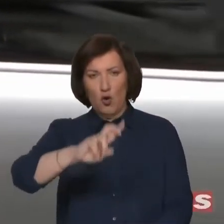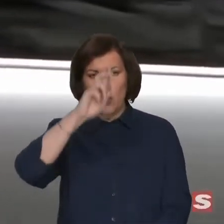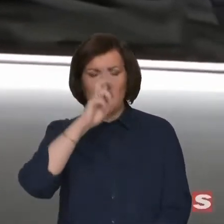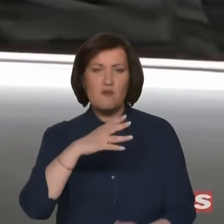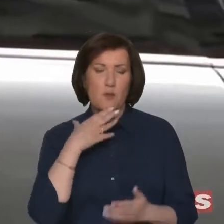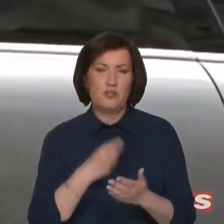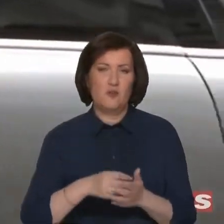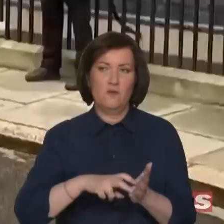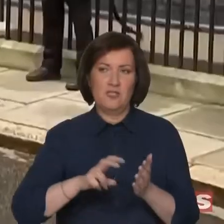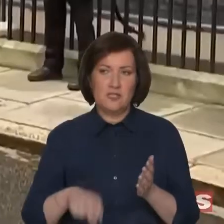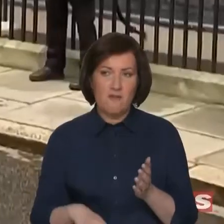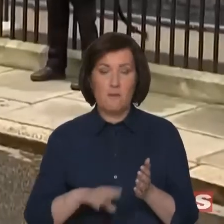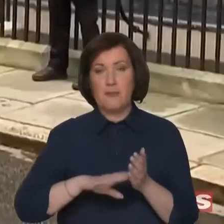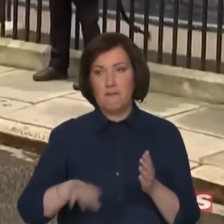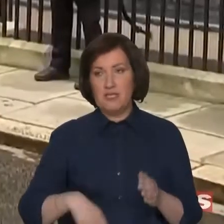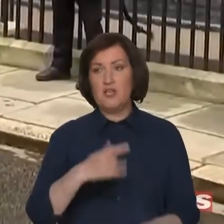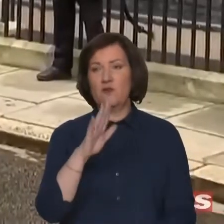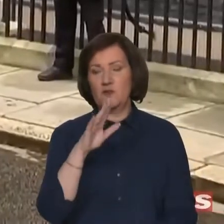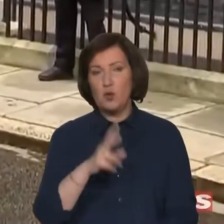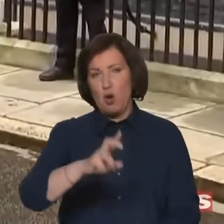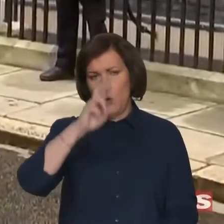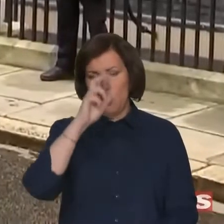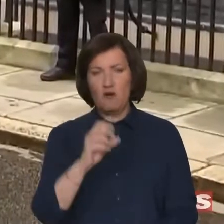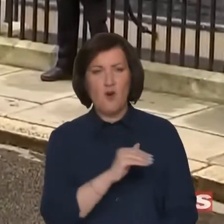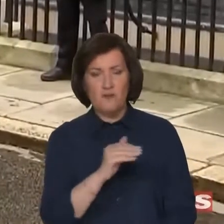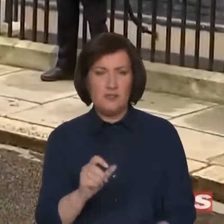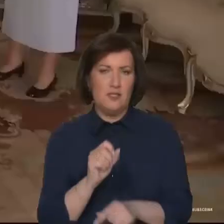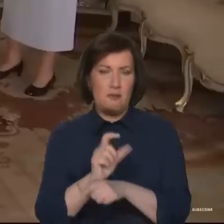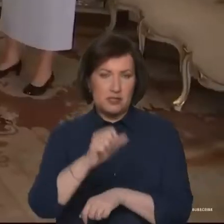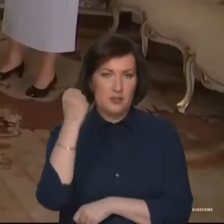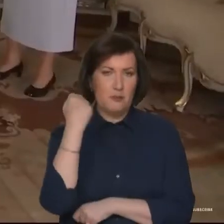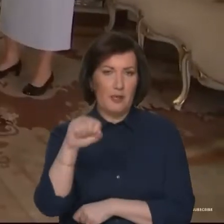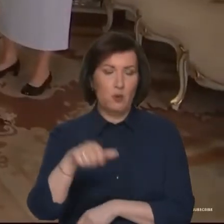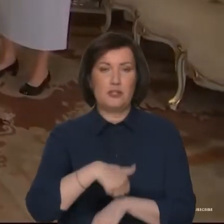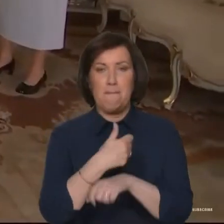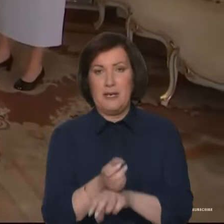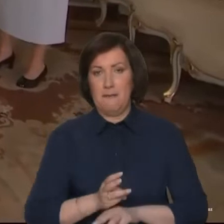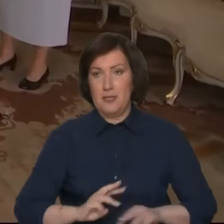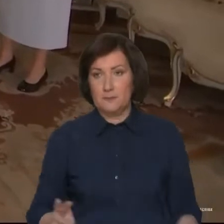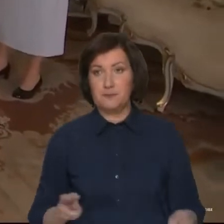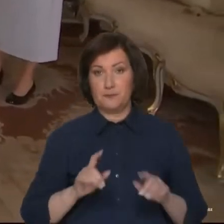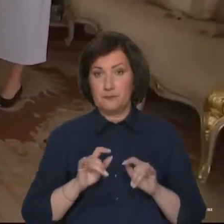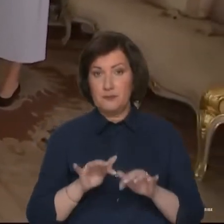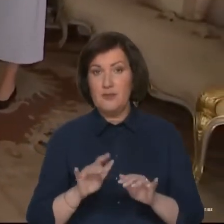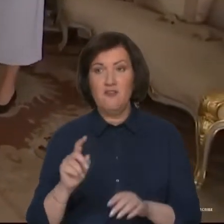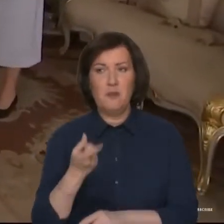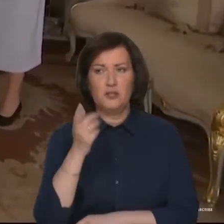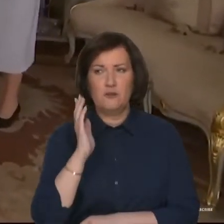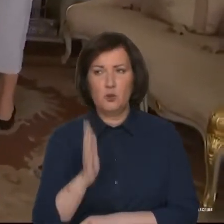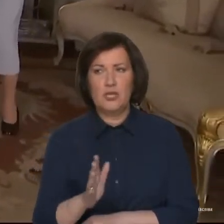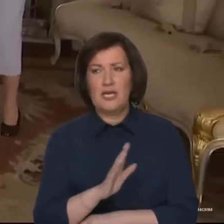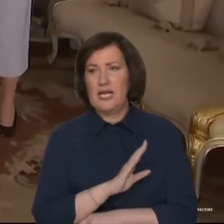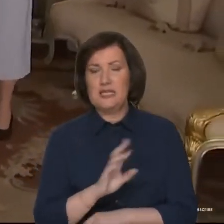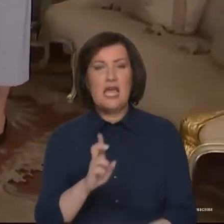Єлизавету про свою відставку. От після, у вівторок, королева офіційно призначить переможця прем'єром. Цьогоріч церемонія вперше відбудеться